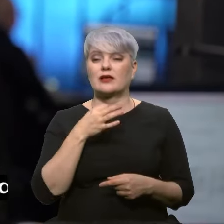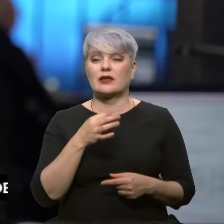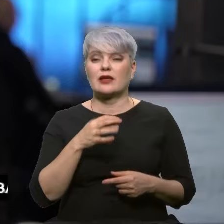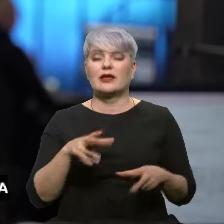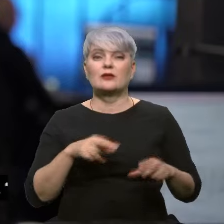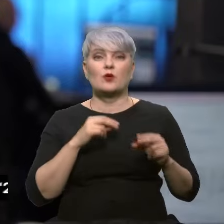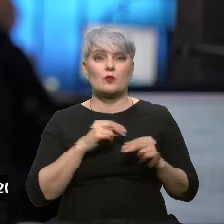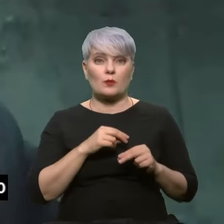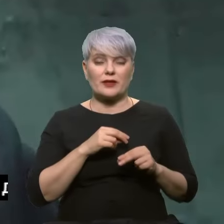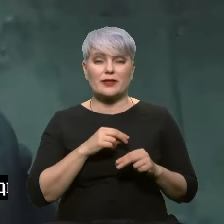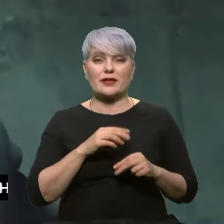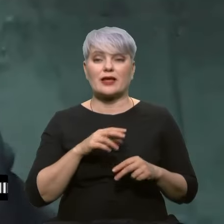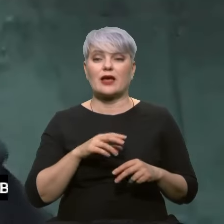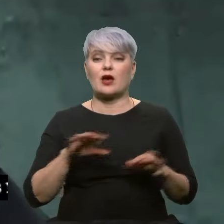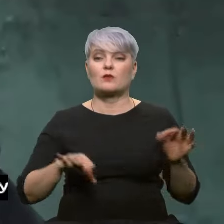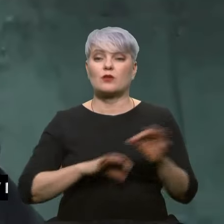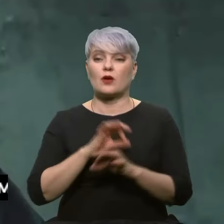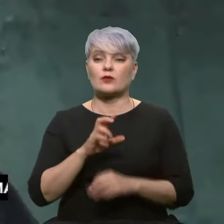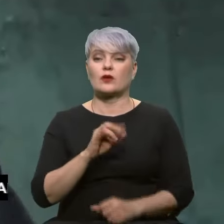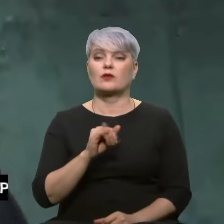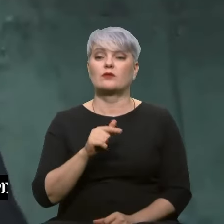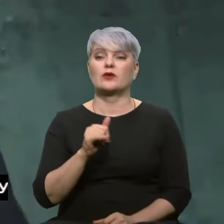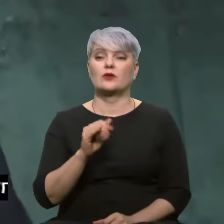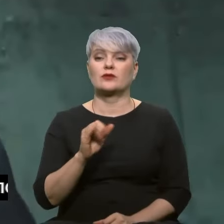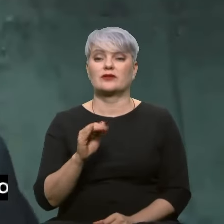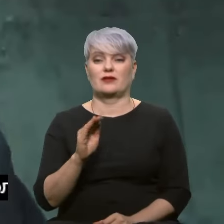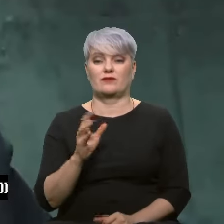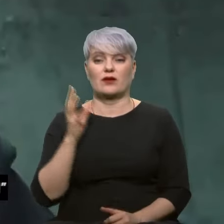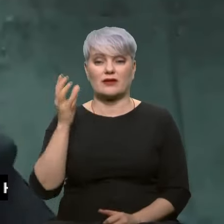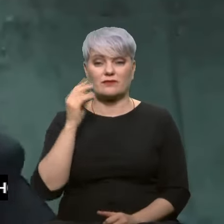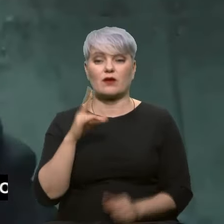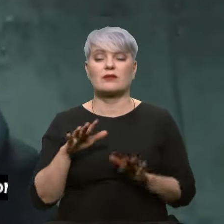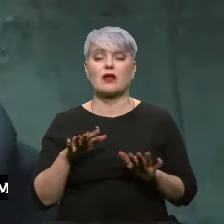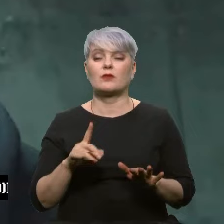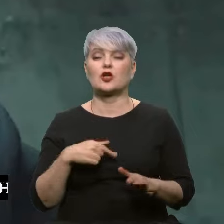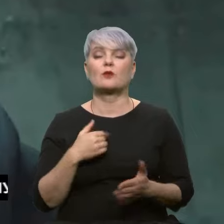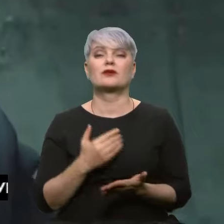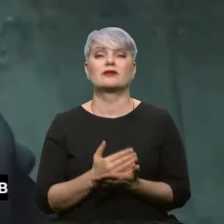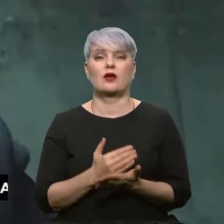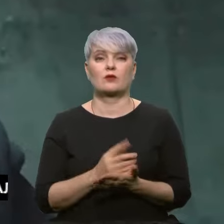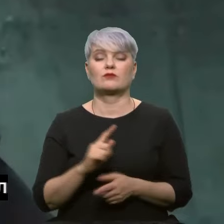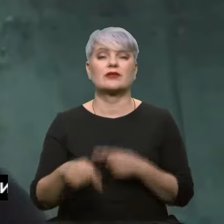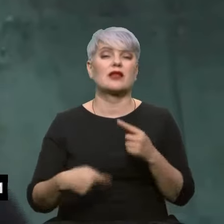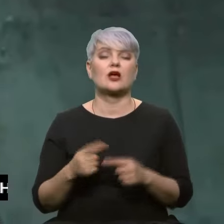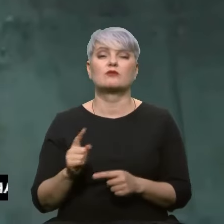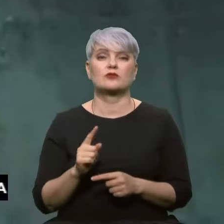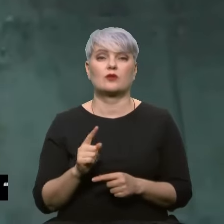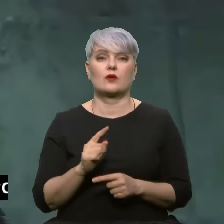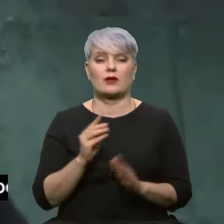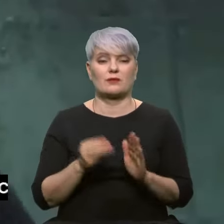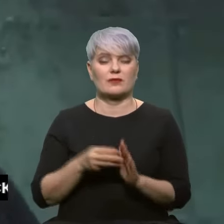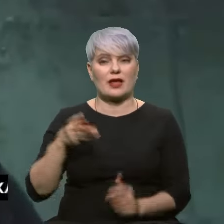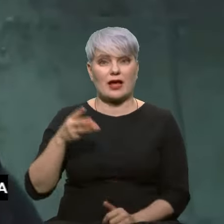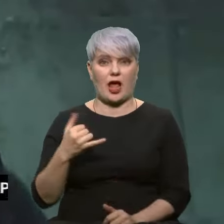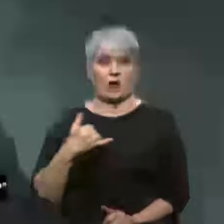журналістських розслідувань «Бігус.Інфо». Зважаючи на точку, в якій ми знаходимось, що на наступному кроці? Прихована камера